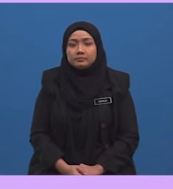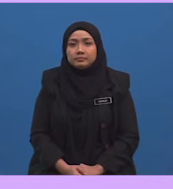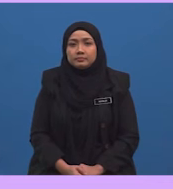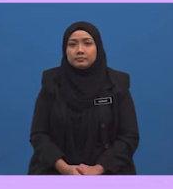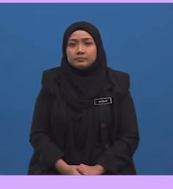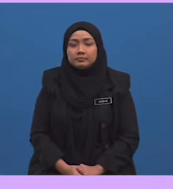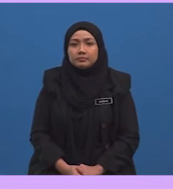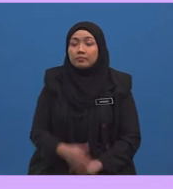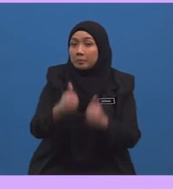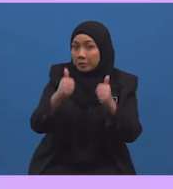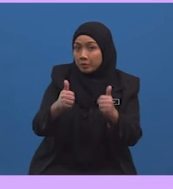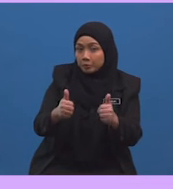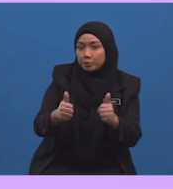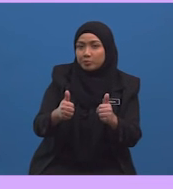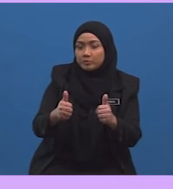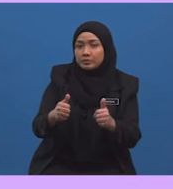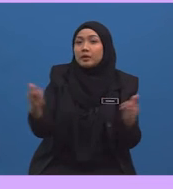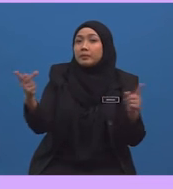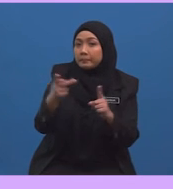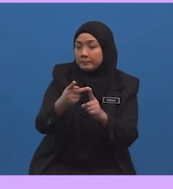Syabas cikgu ucapkan kepada mereka yang berjaya.